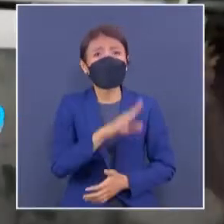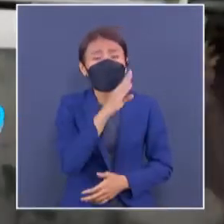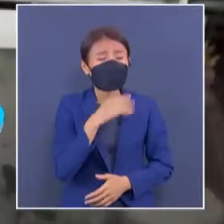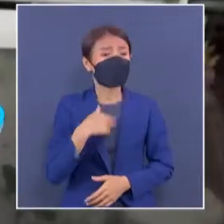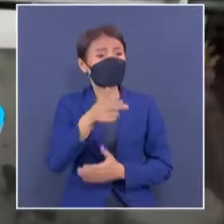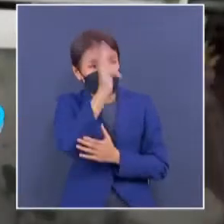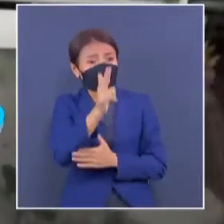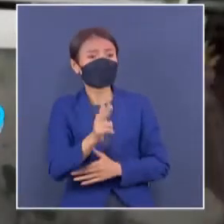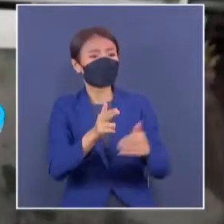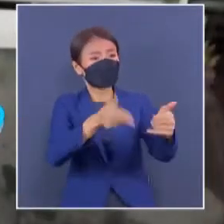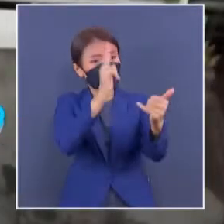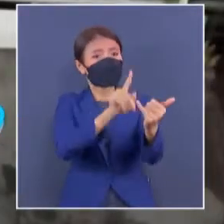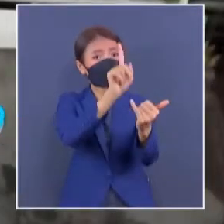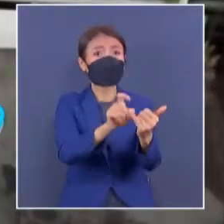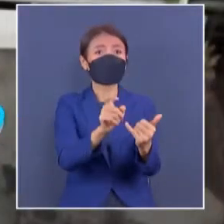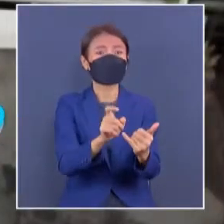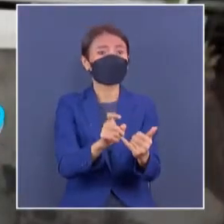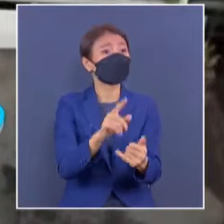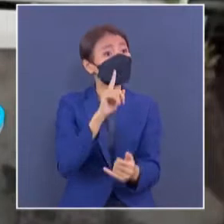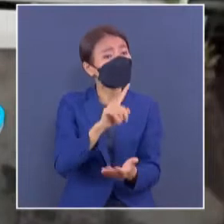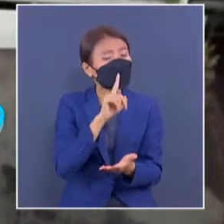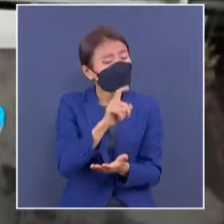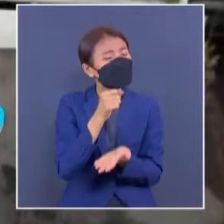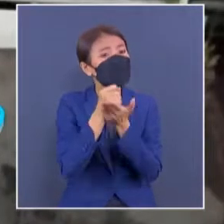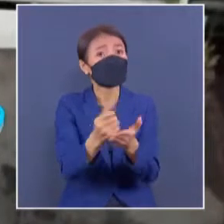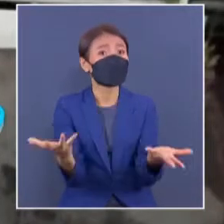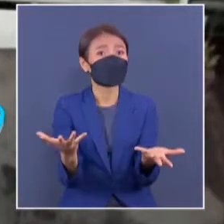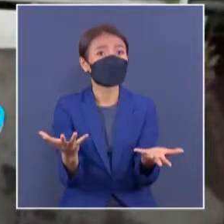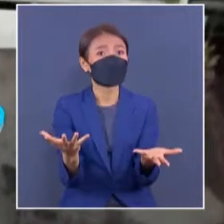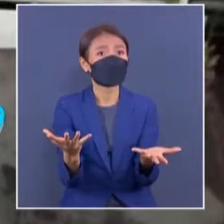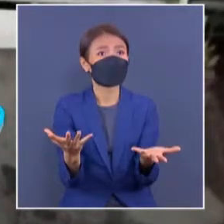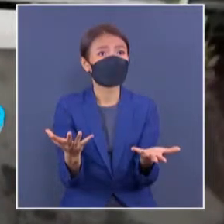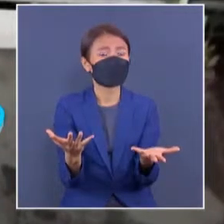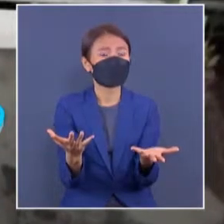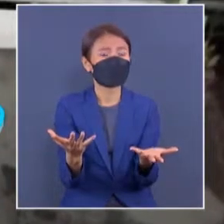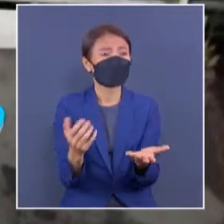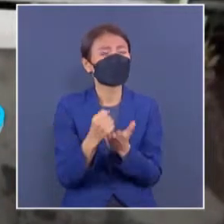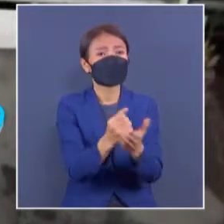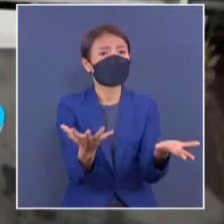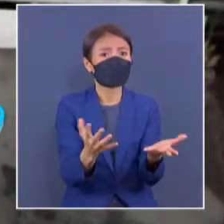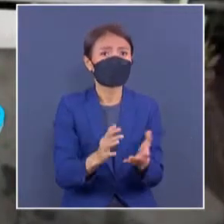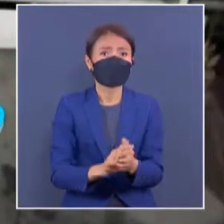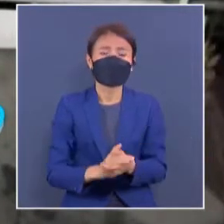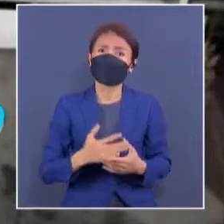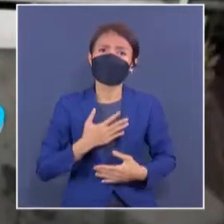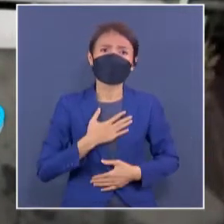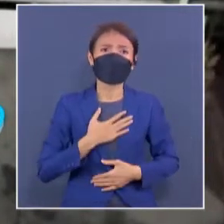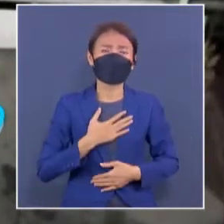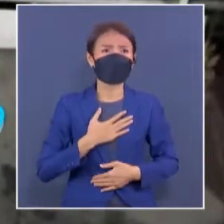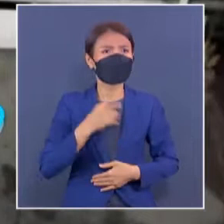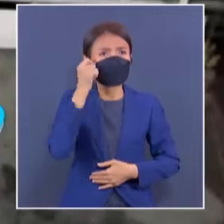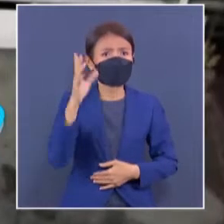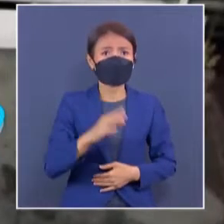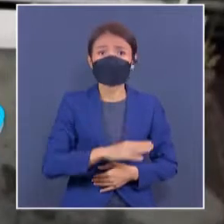เหลือกันได้ทันการไหมล่ะ ก็เหมือนที่คุณประสิทธิ์เขาบอกเนี่ยแหละครับเนี่ยสัมภาษณ์ไปกับผู้สื่อข่าวของเราก็ยังรู้สึกแบบนี้เหมือนกันว่าถ้า